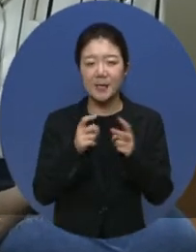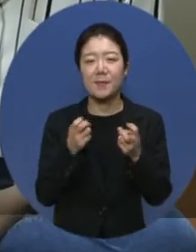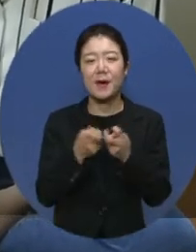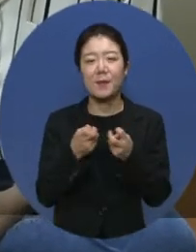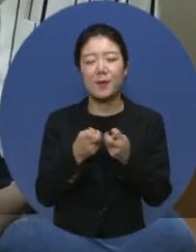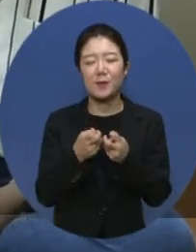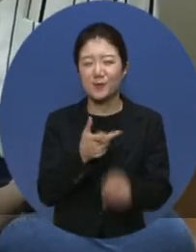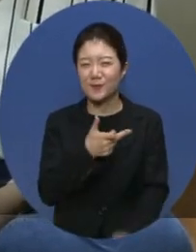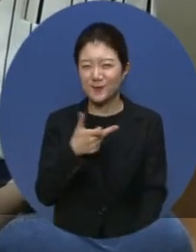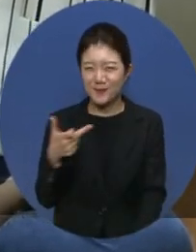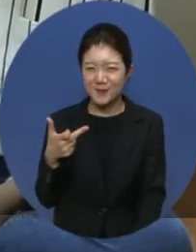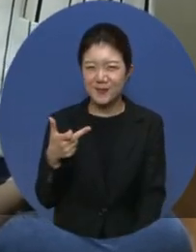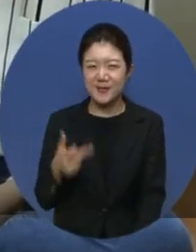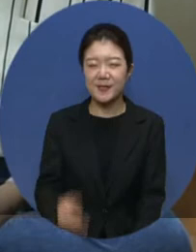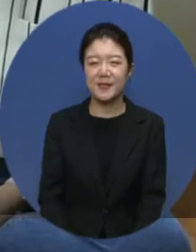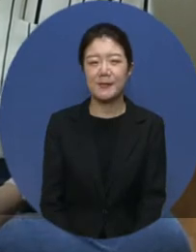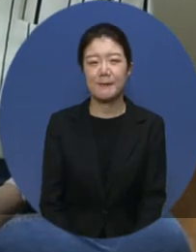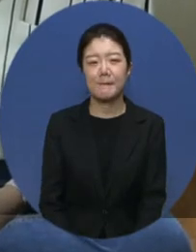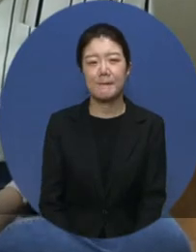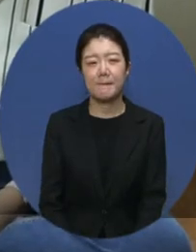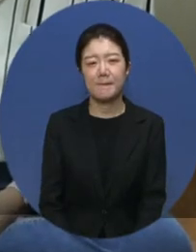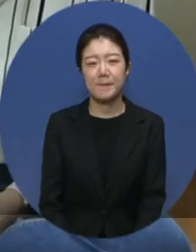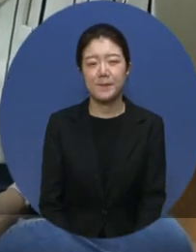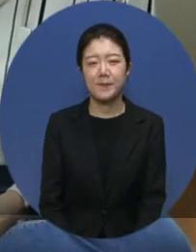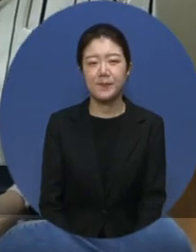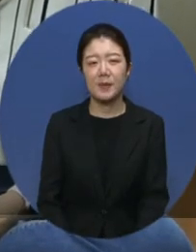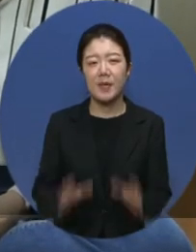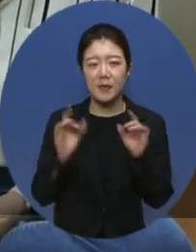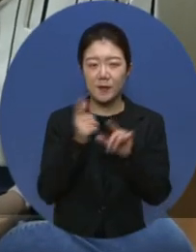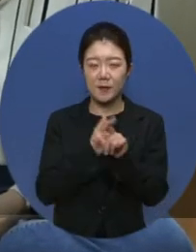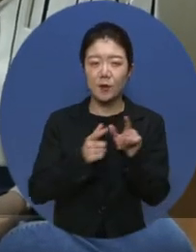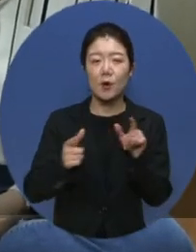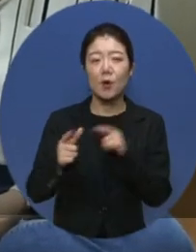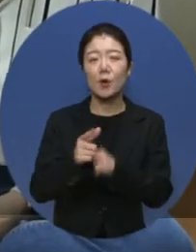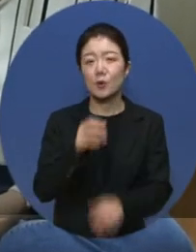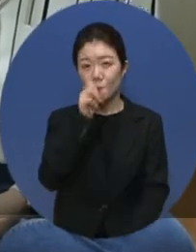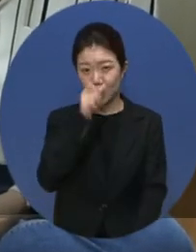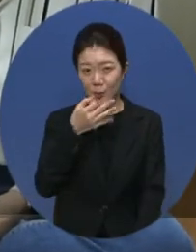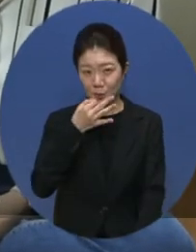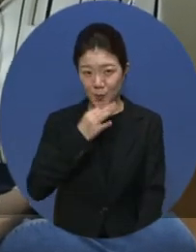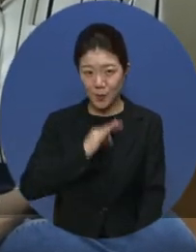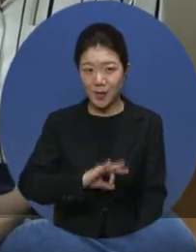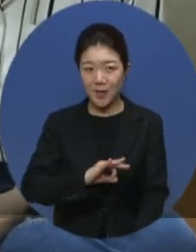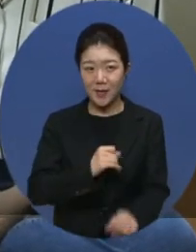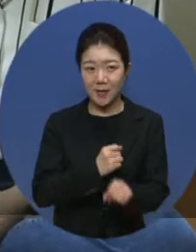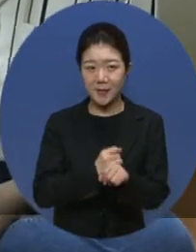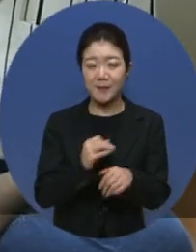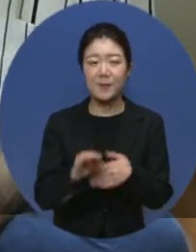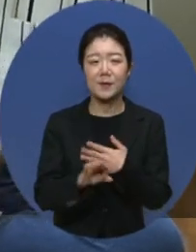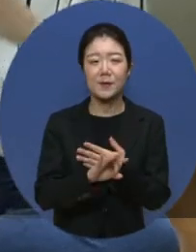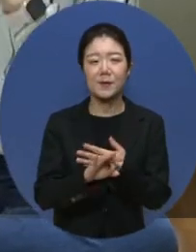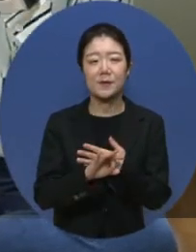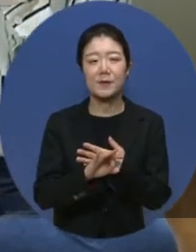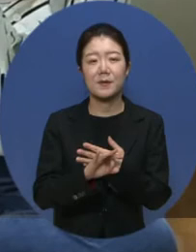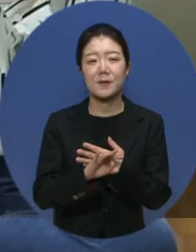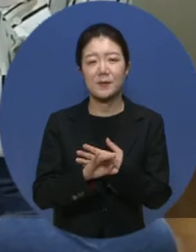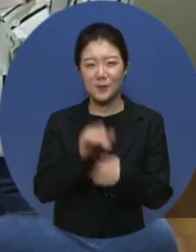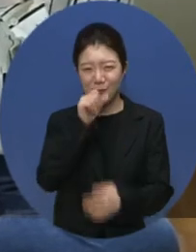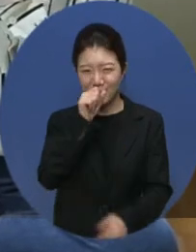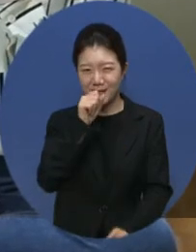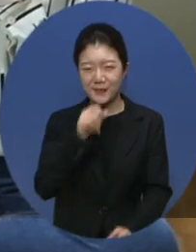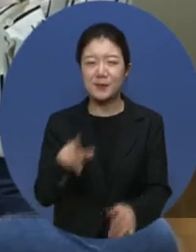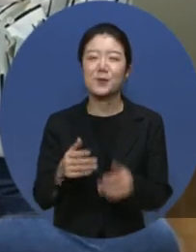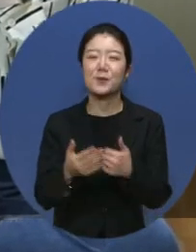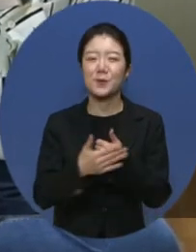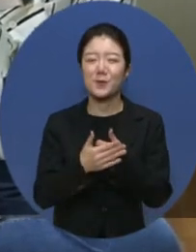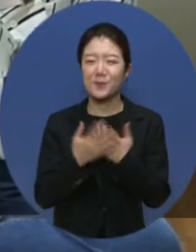더 커질 거고요. 그리고 이제 그러면서 아이들이 더 좋은 효과를 볼 수 있다면 이런 방법들이 참